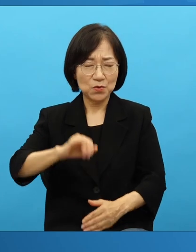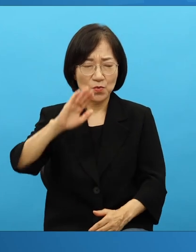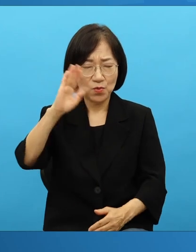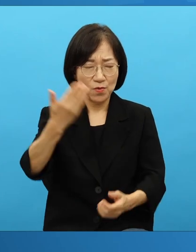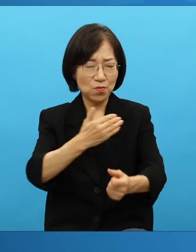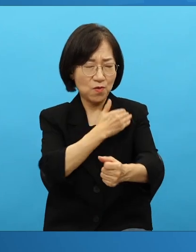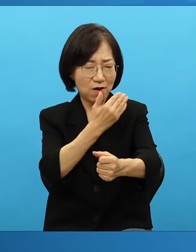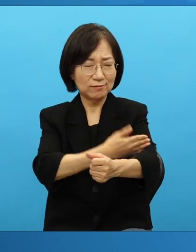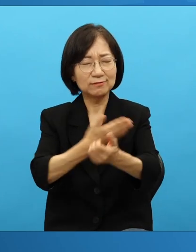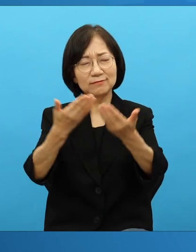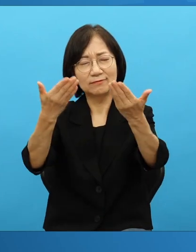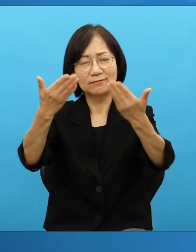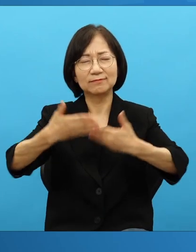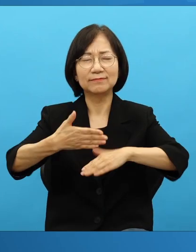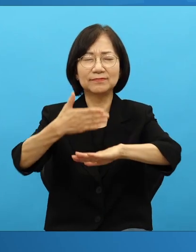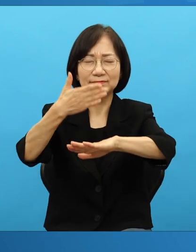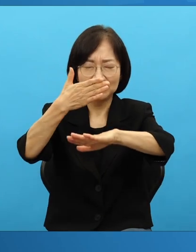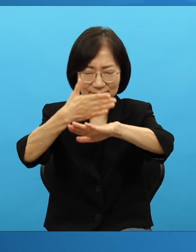주셔서 감사합니다.